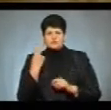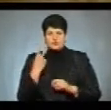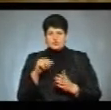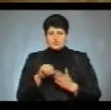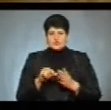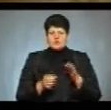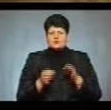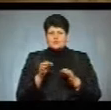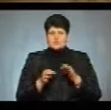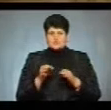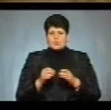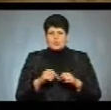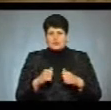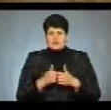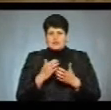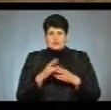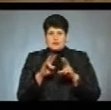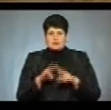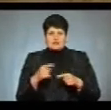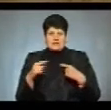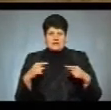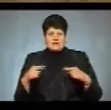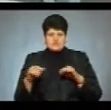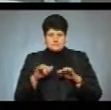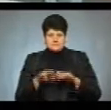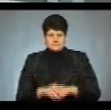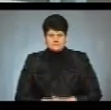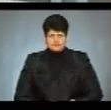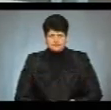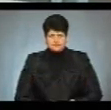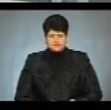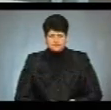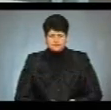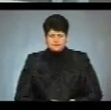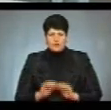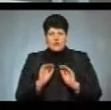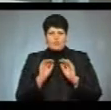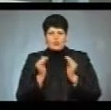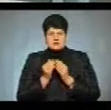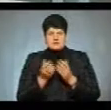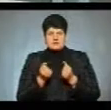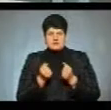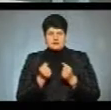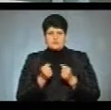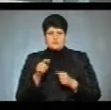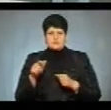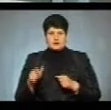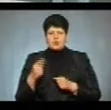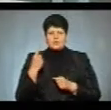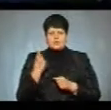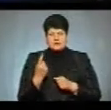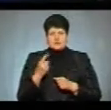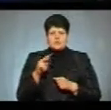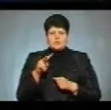членів суддівської колегії перебувають на розгляді інших проваджень. У боксі для тримання підсудних – один з підозрюваних Петро